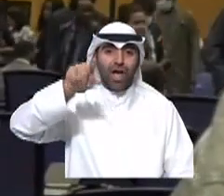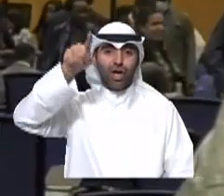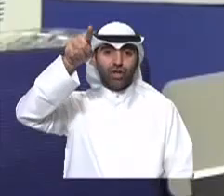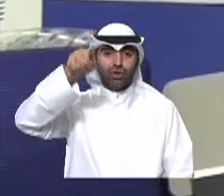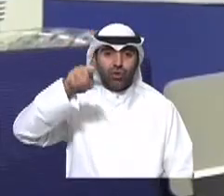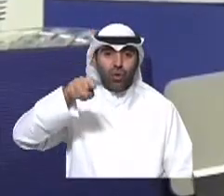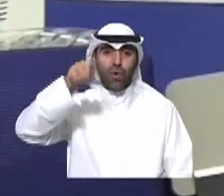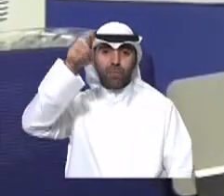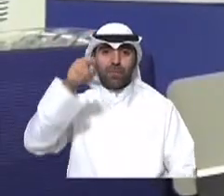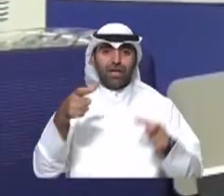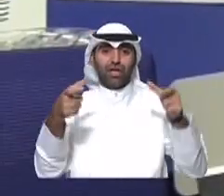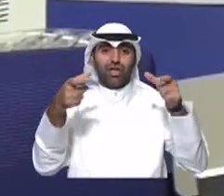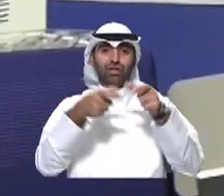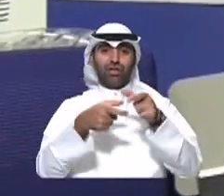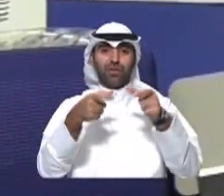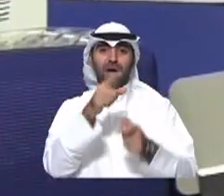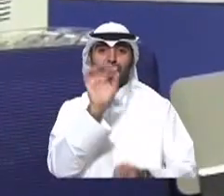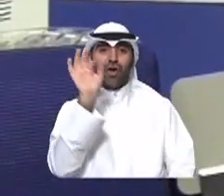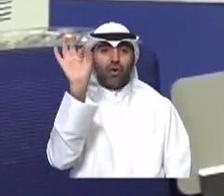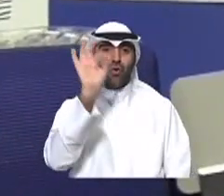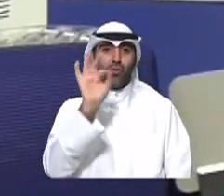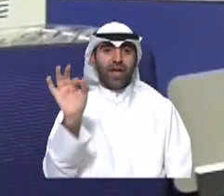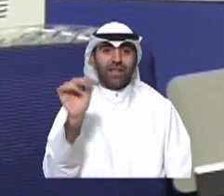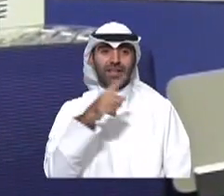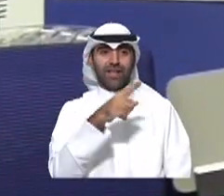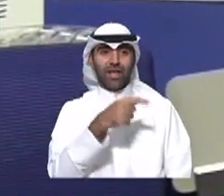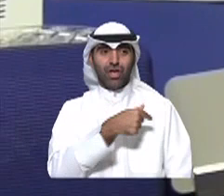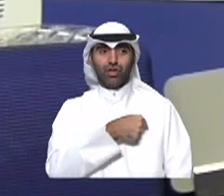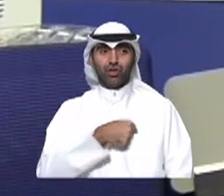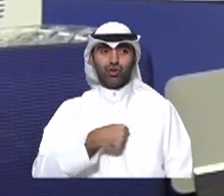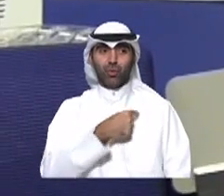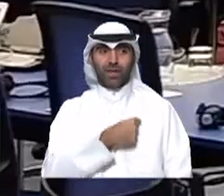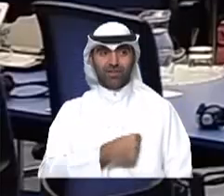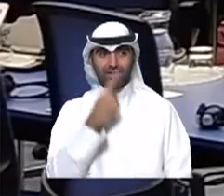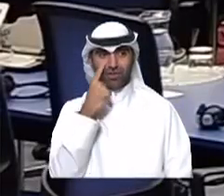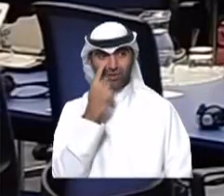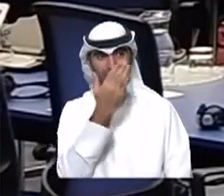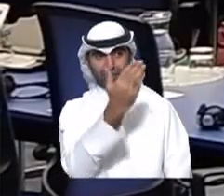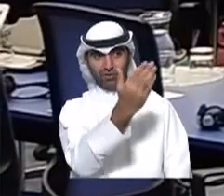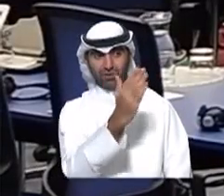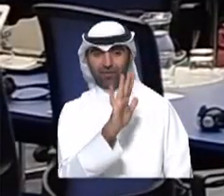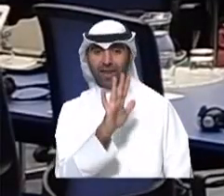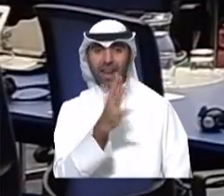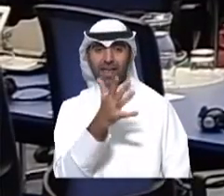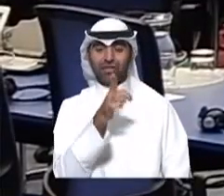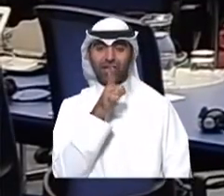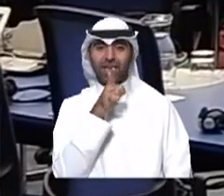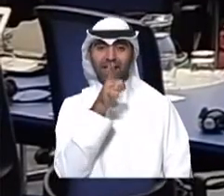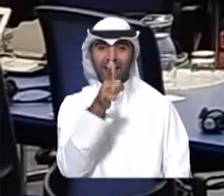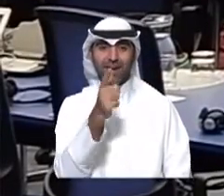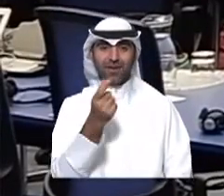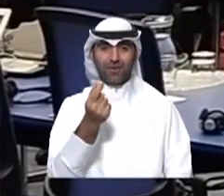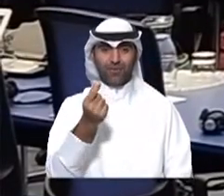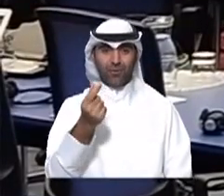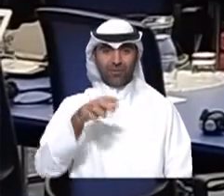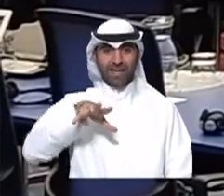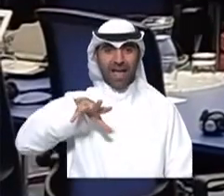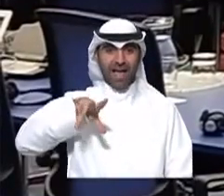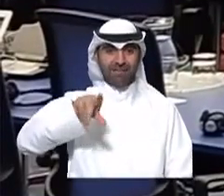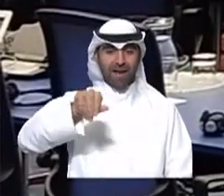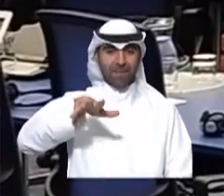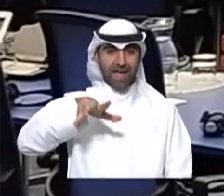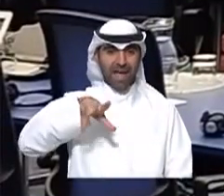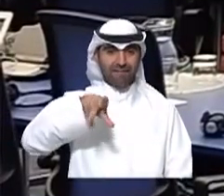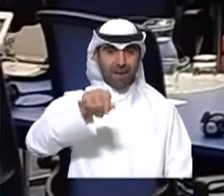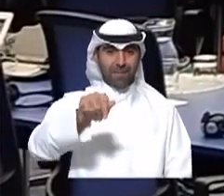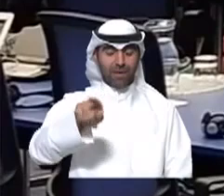اجتماعات الدورة 12 للفريق الحكومي الدولي المعني بمنع الفساد، والدورة 13